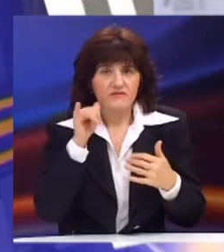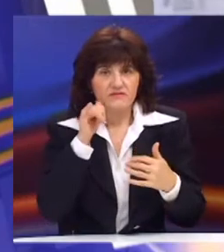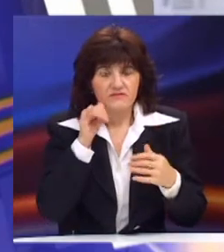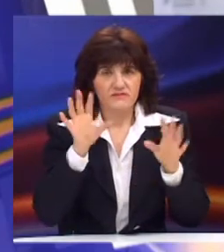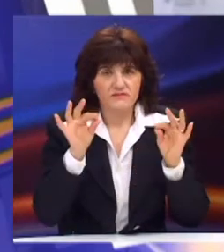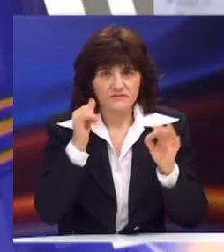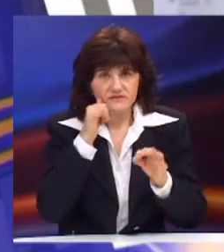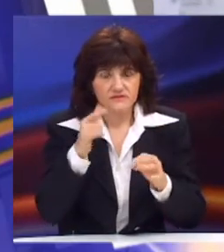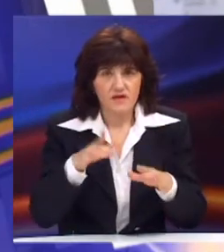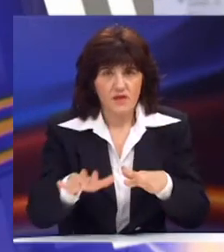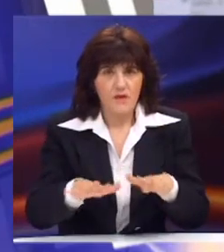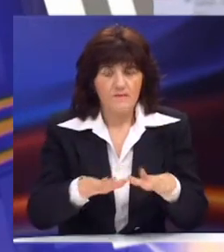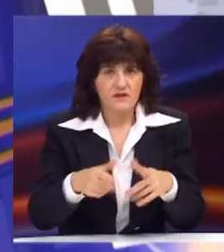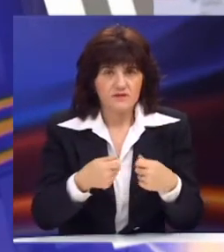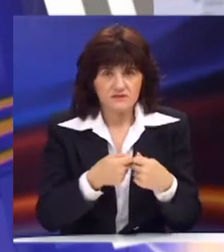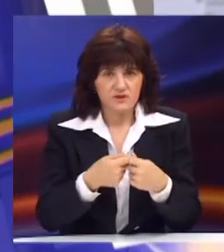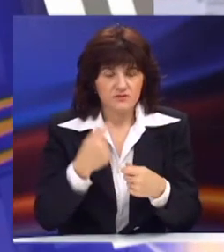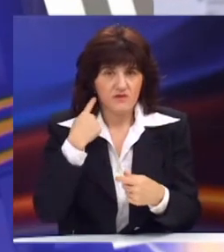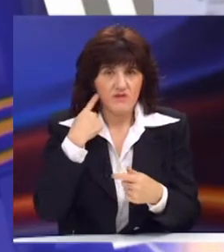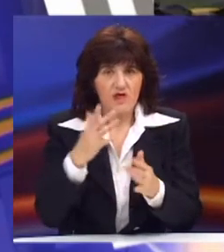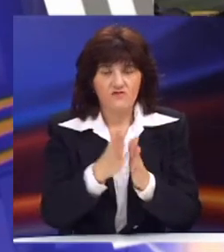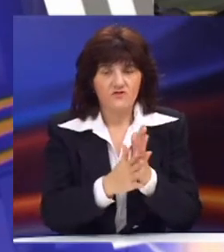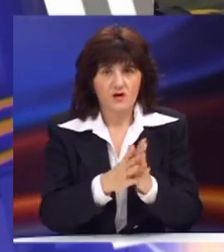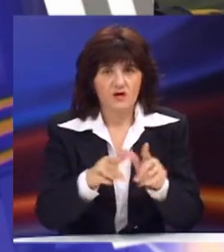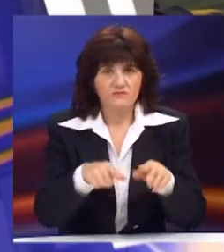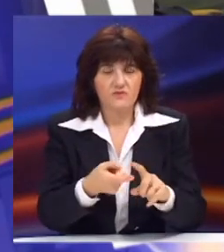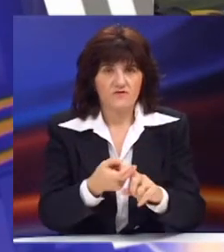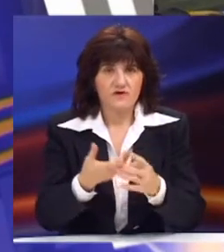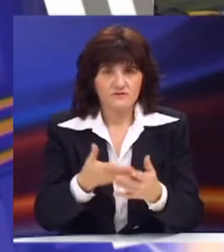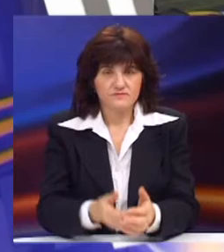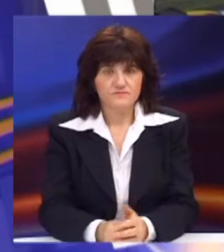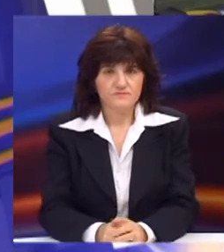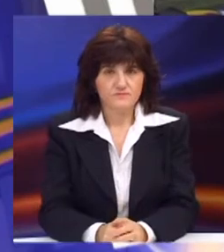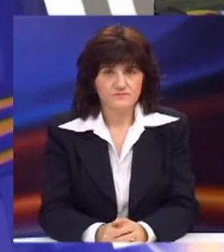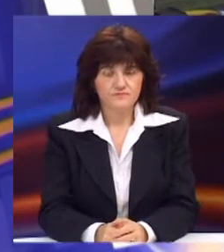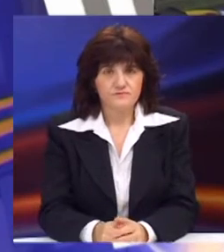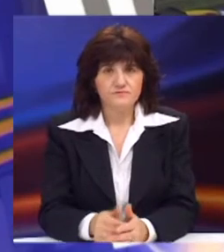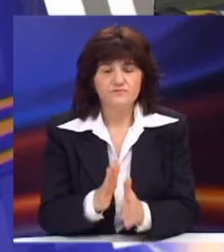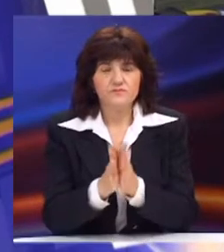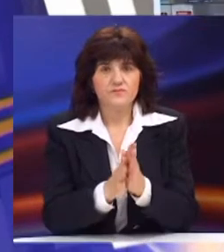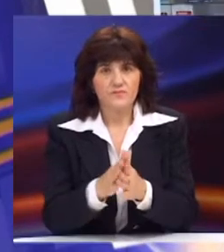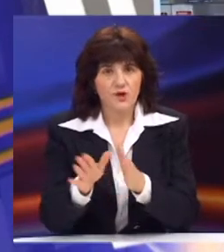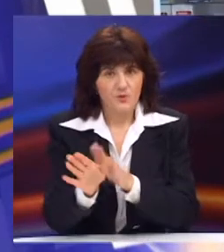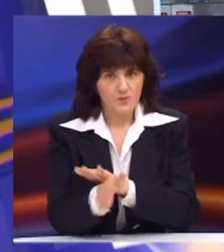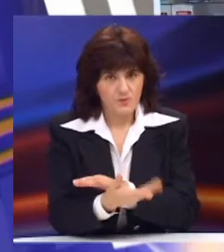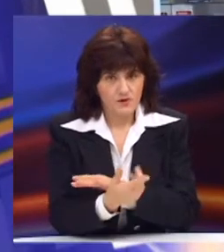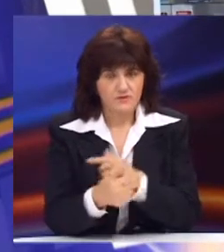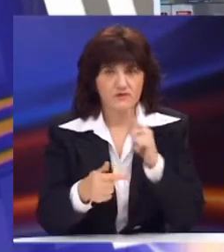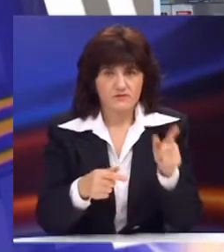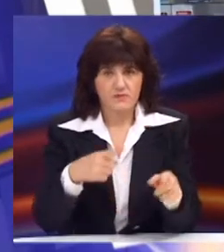dana je Ministarstvo zdravlja Republike Srbije organizovalo javnu raspravu na ovu temu. Javna rasprava je prošla i tamo